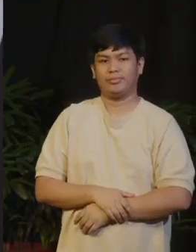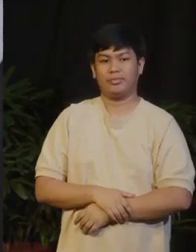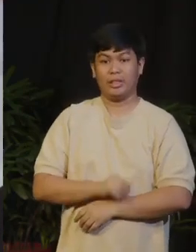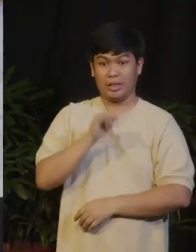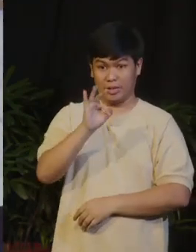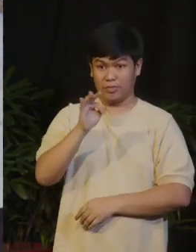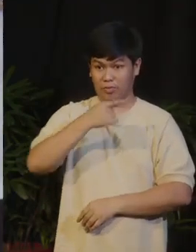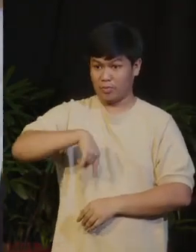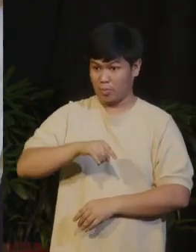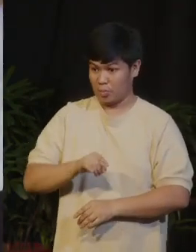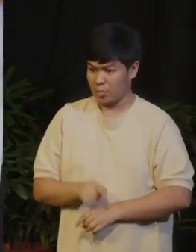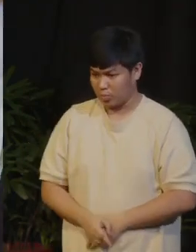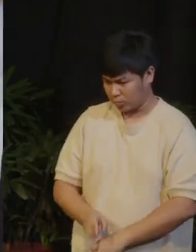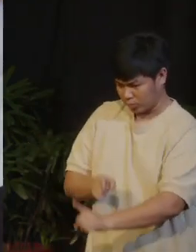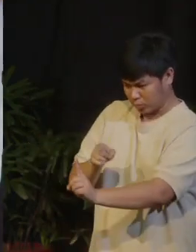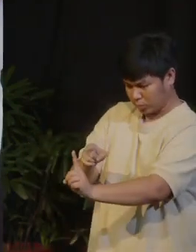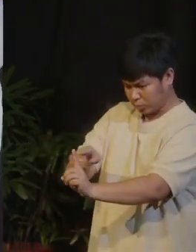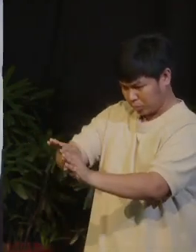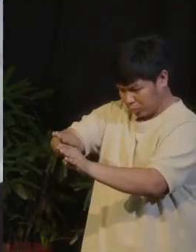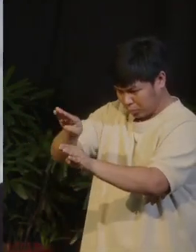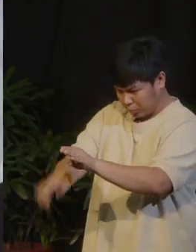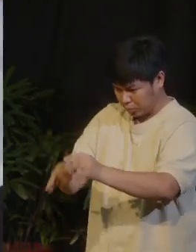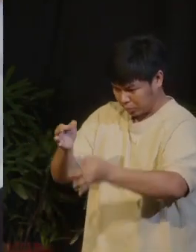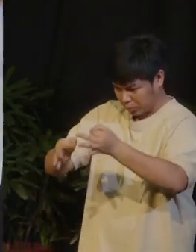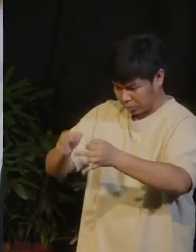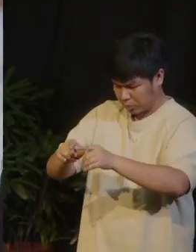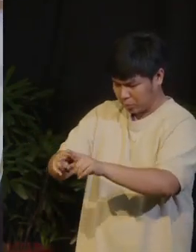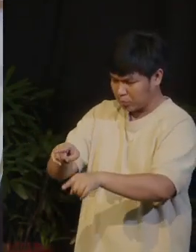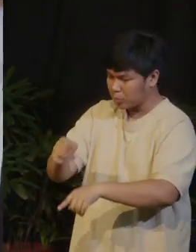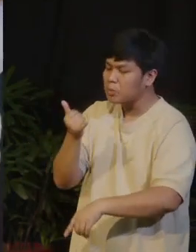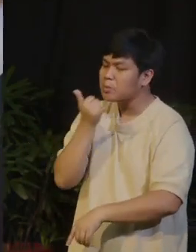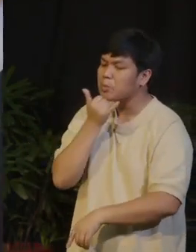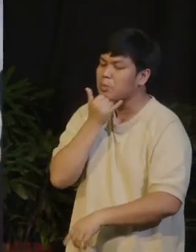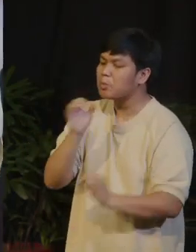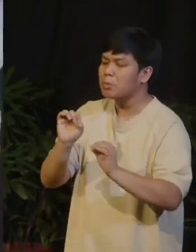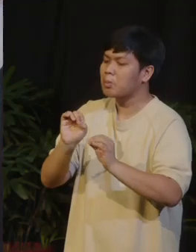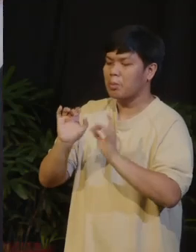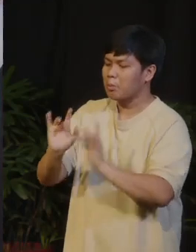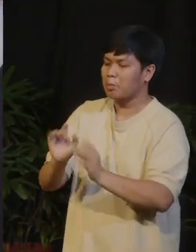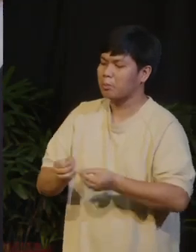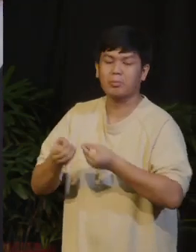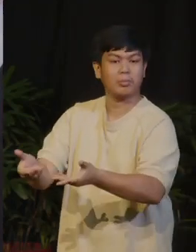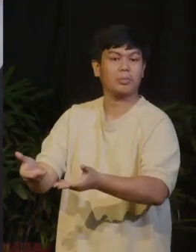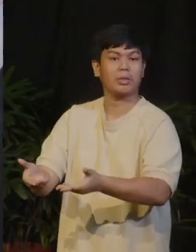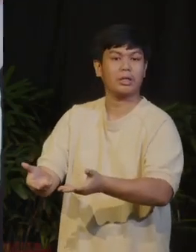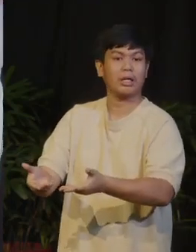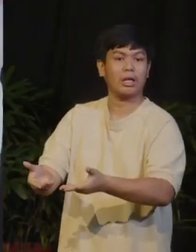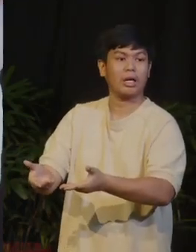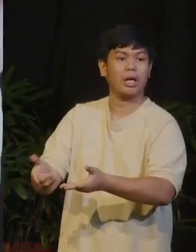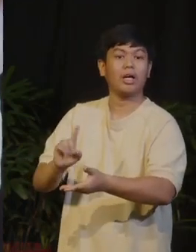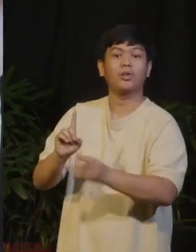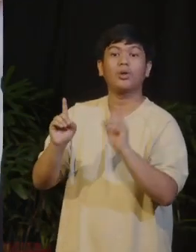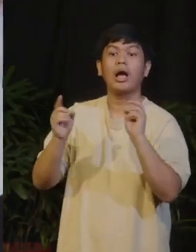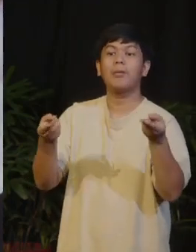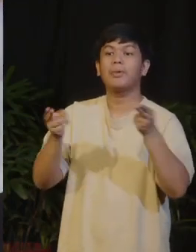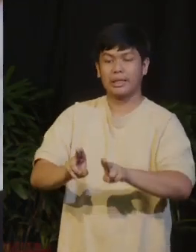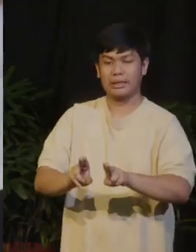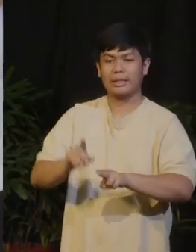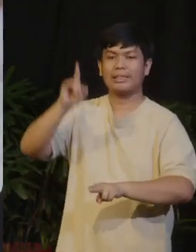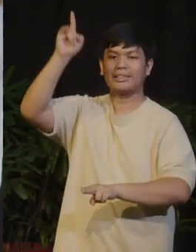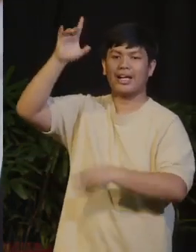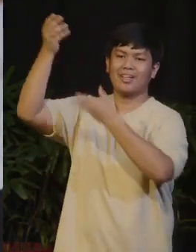ating paghatol sa iba, judgment will be shown without mercy to them. Tas ang sabi dito,